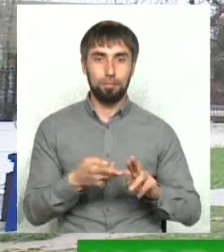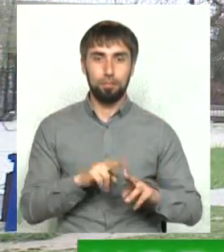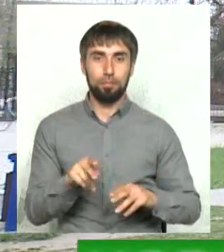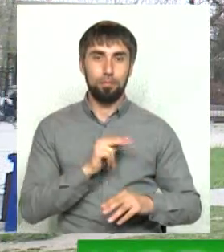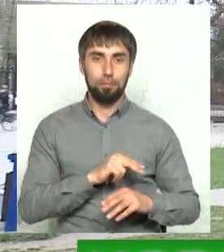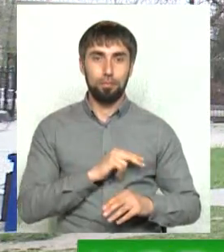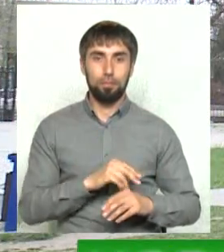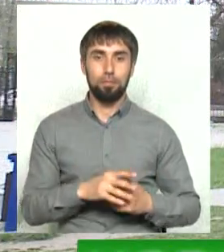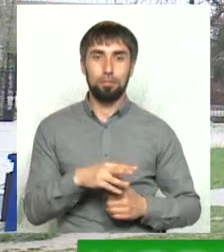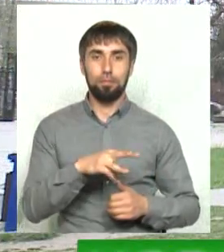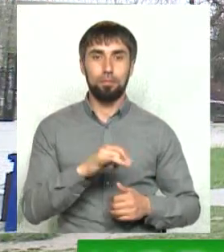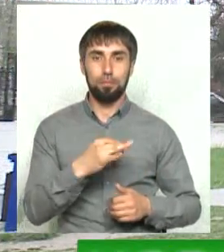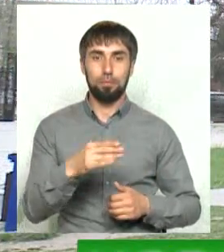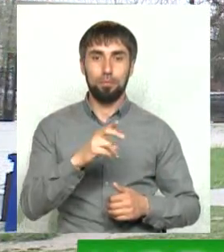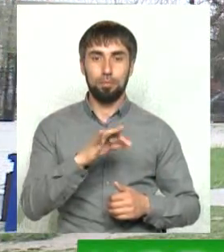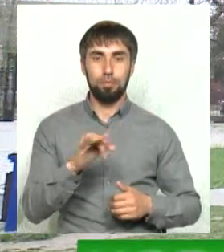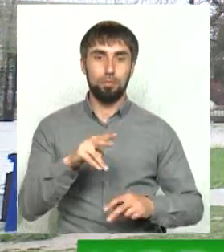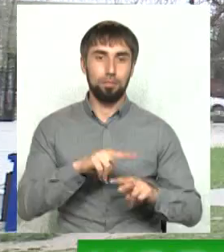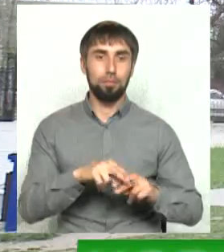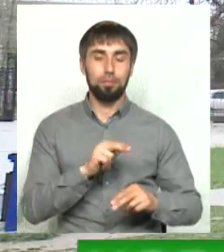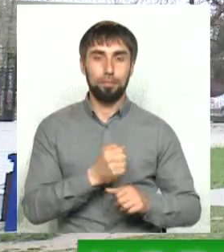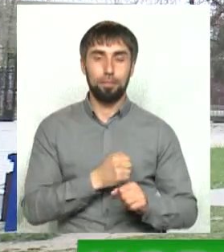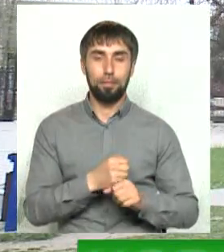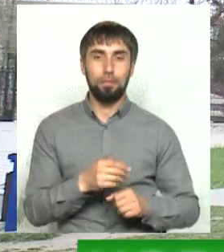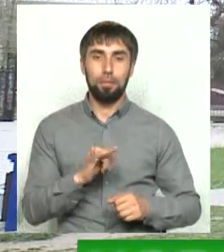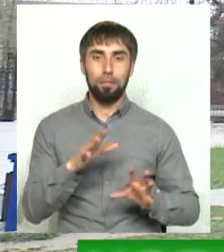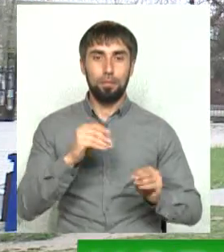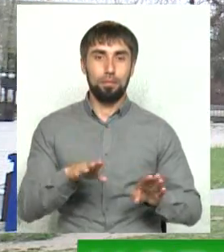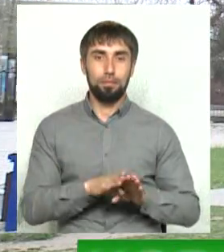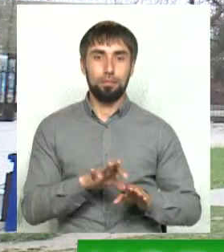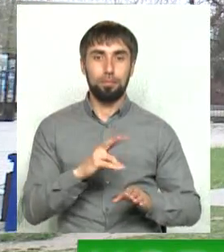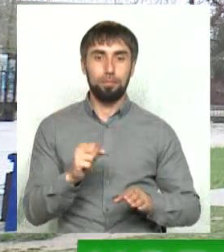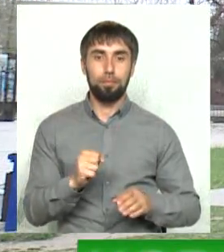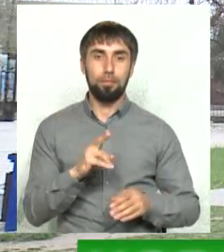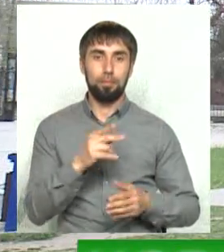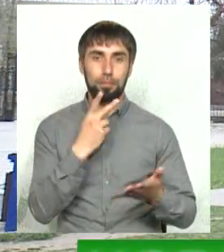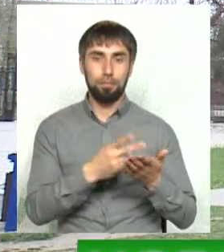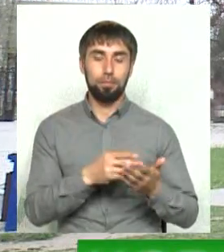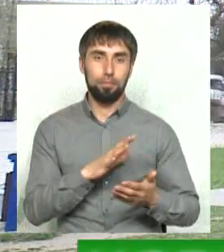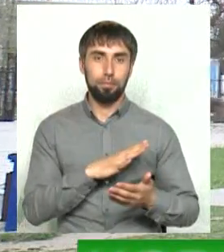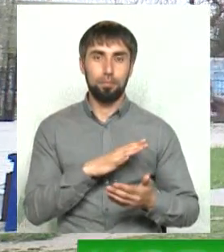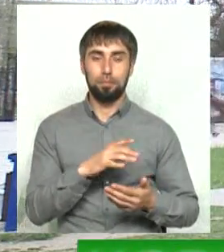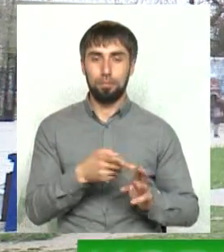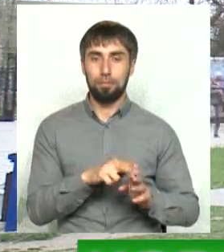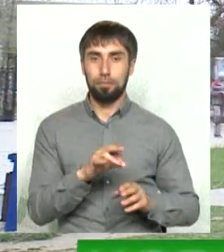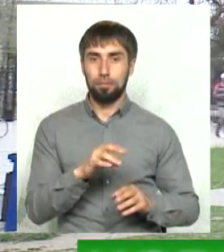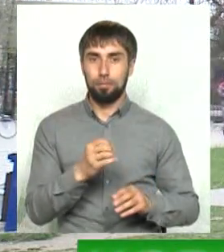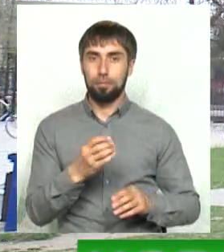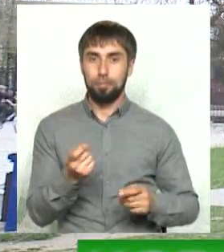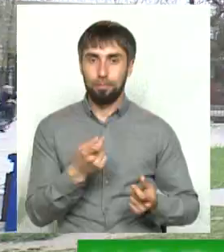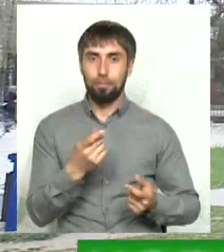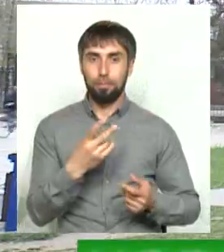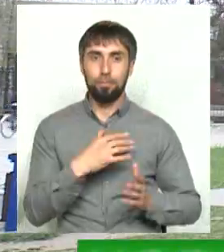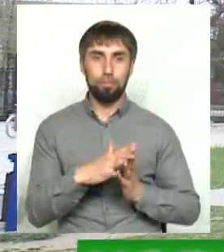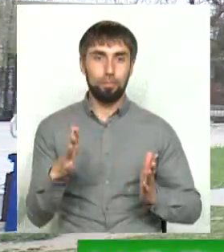работа муниципальными образованиями на местах делается, но и все-таки она, как вы видите, мала, ее мало. Чем больше мы ее